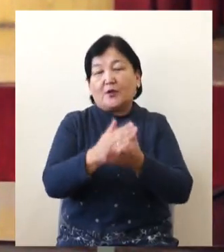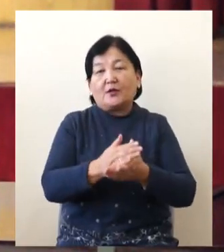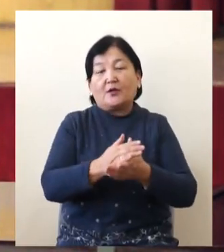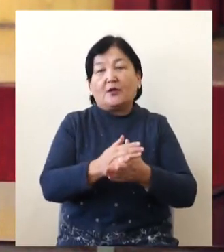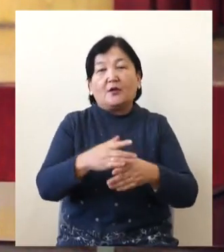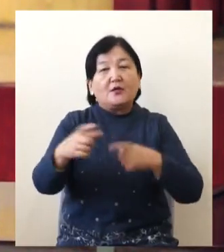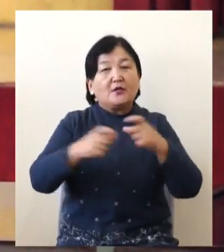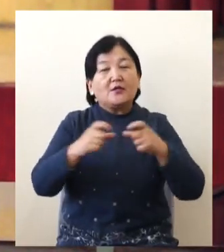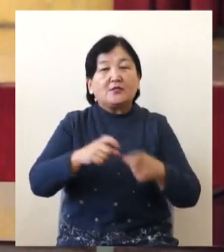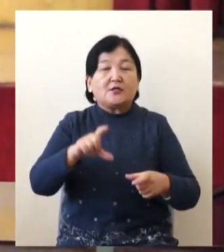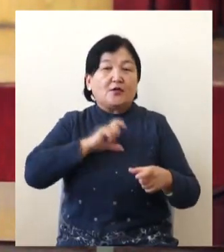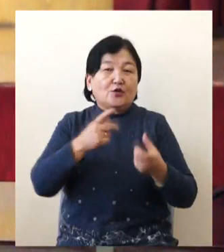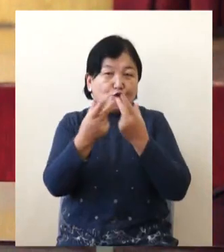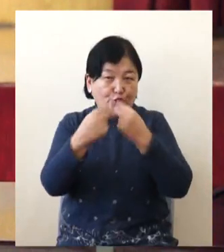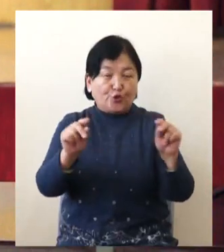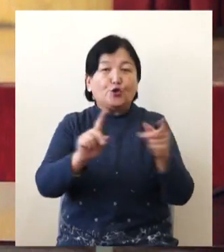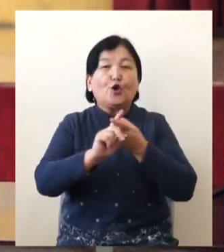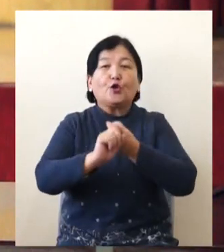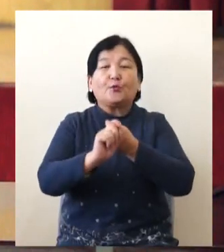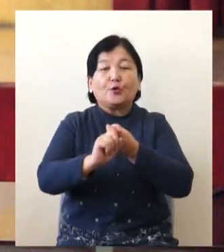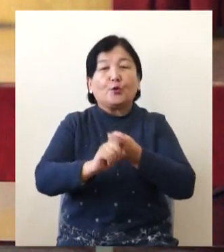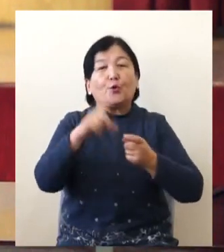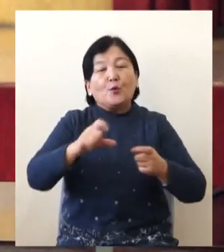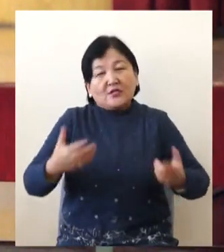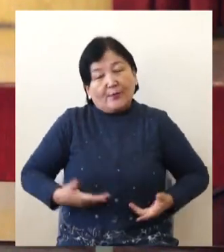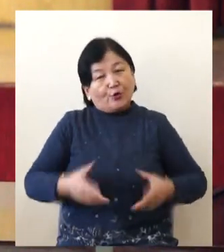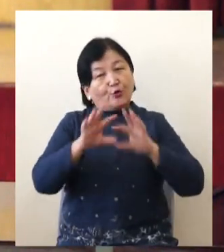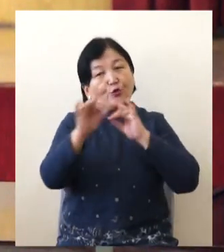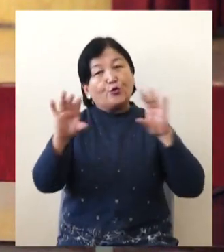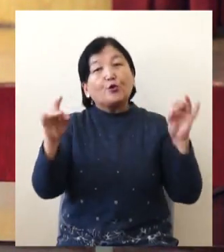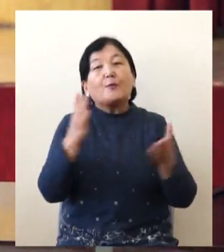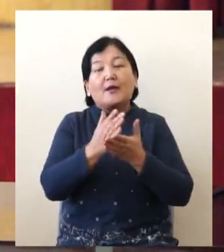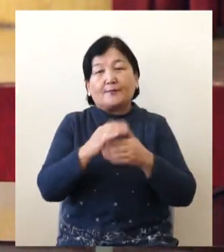эрхчлөлөөс хамаарат хүмүүсийн амьдрал энэ төвшин өөр байна.